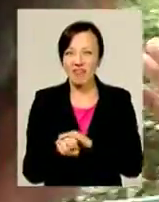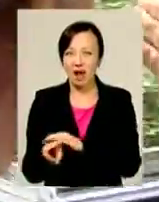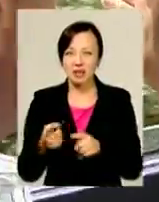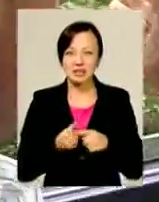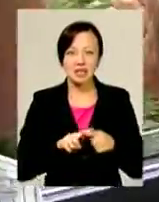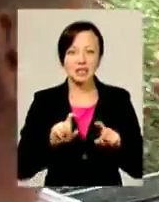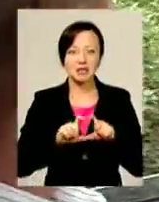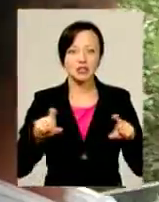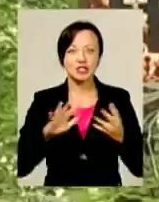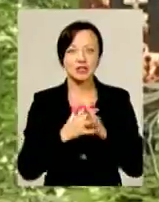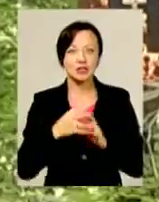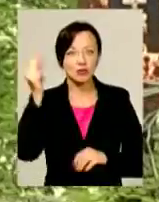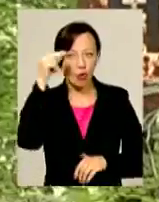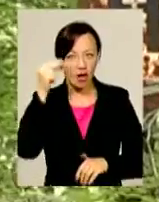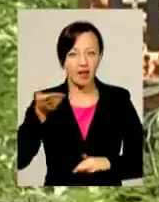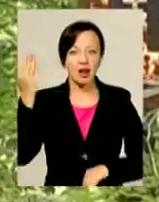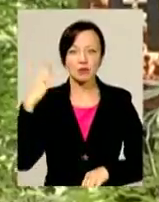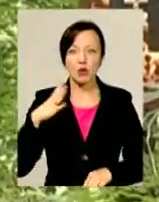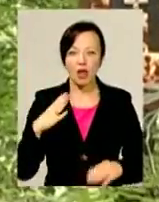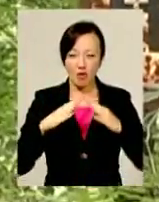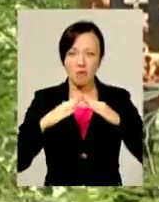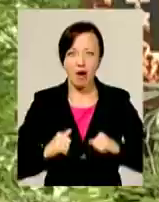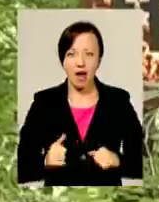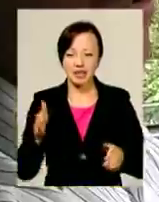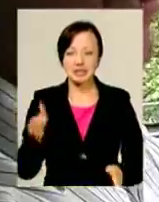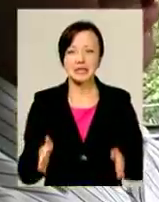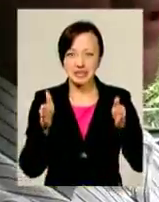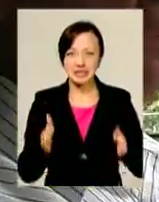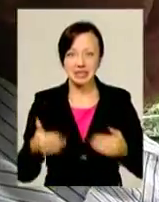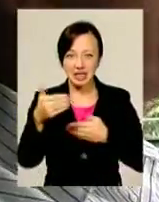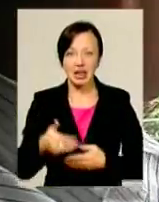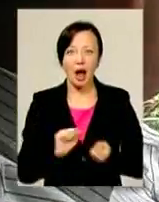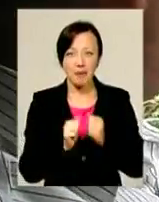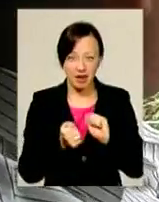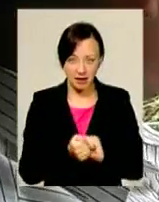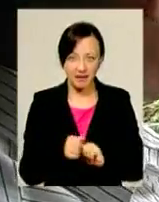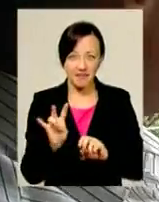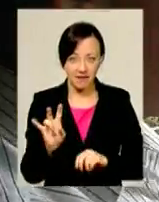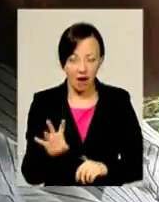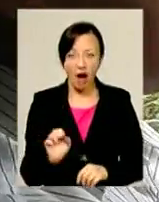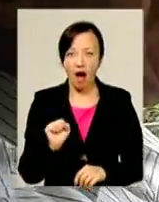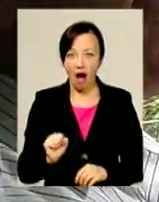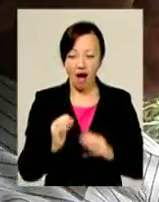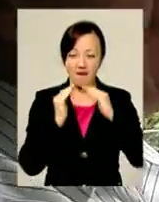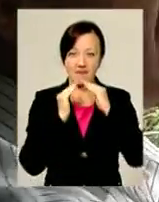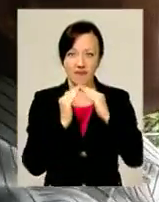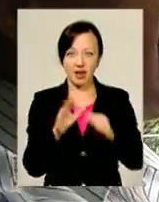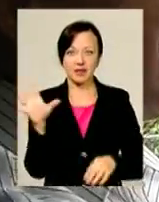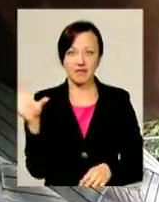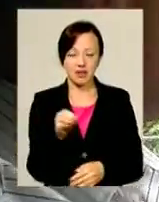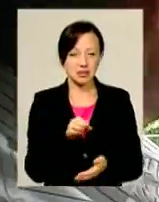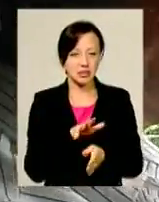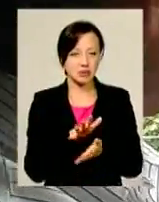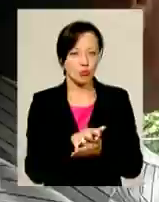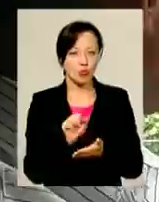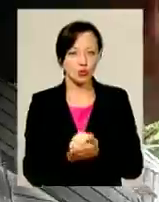сільська школа була колись. Стеля ввалилася, впала, стіни кам'яні, вони будуть стояти ще 100 років. А верх весь спорчений і